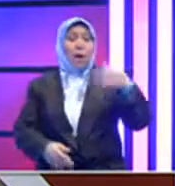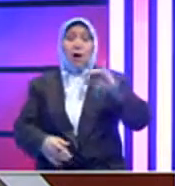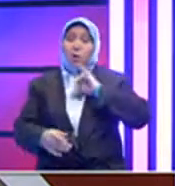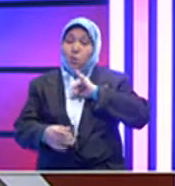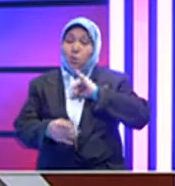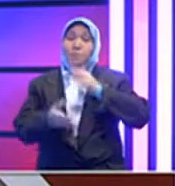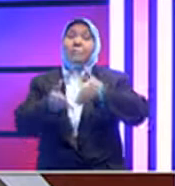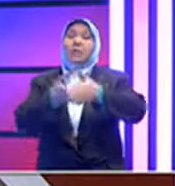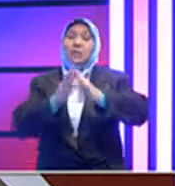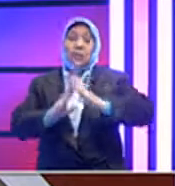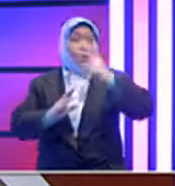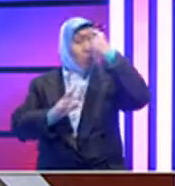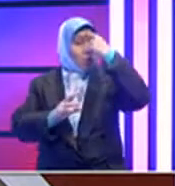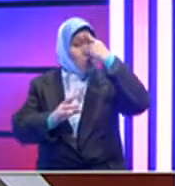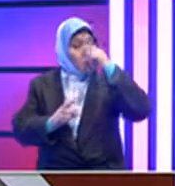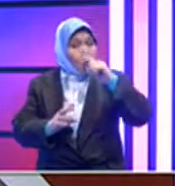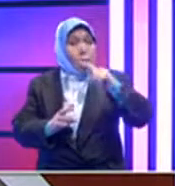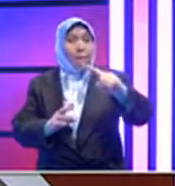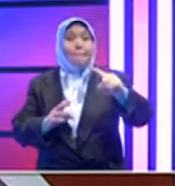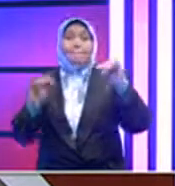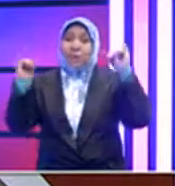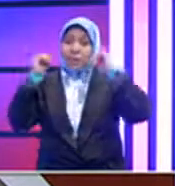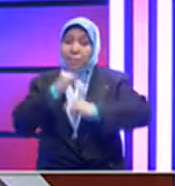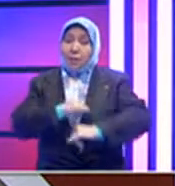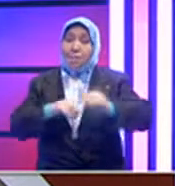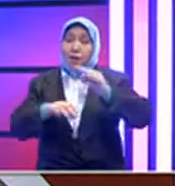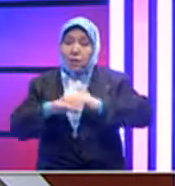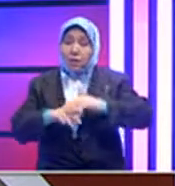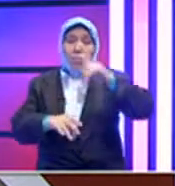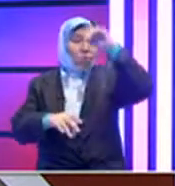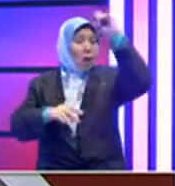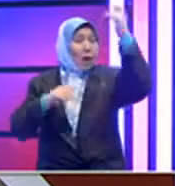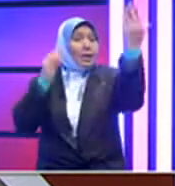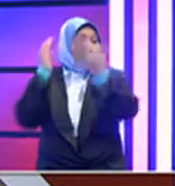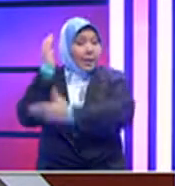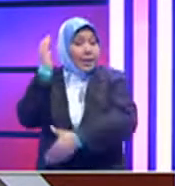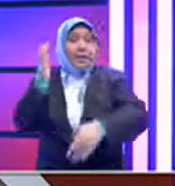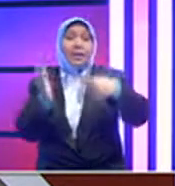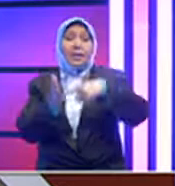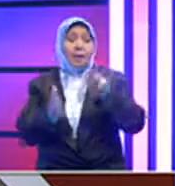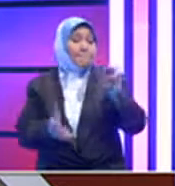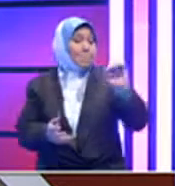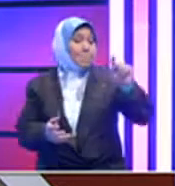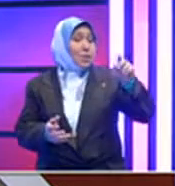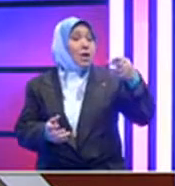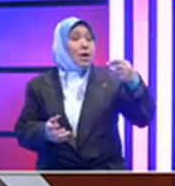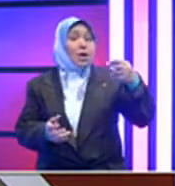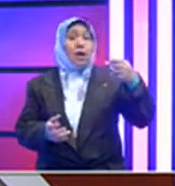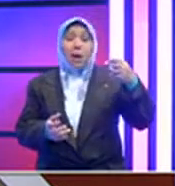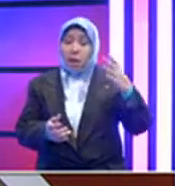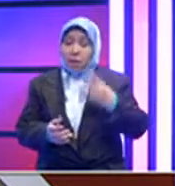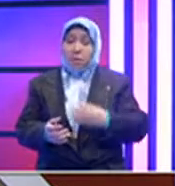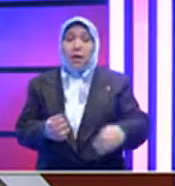diminta untuk yang beribadah kepada Tuhan negeri ini mengganggu dan adalah dihormati huwallahulladzii